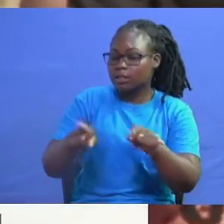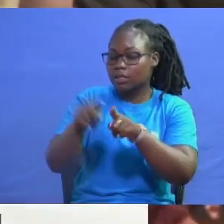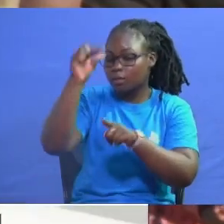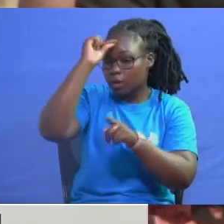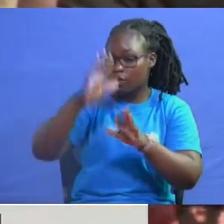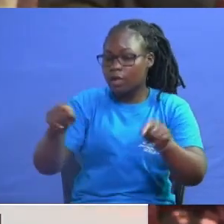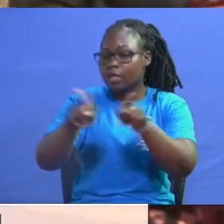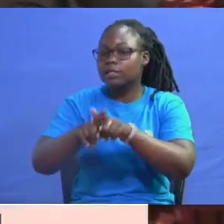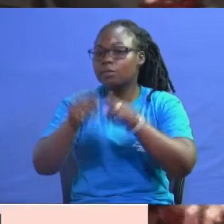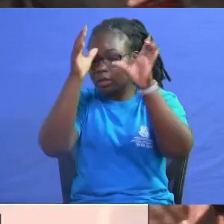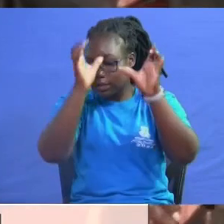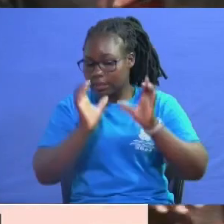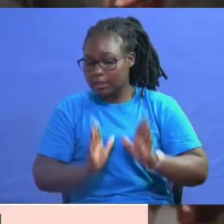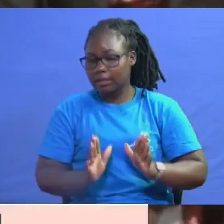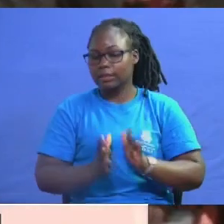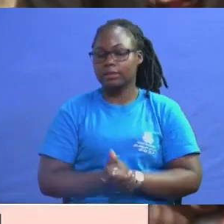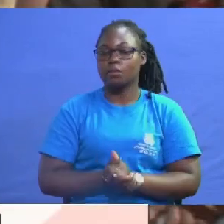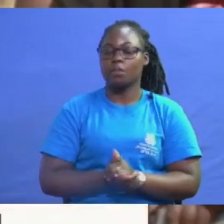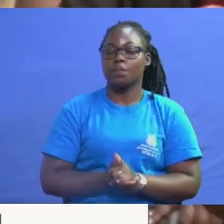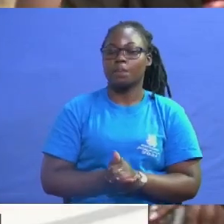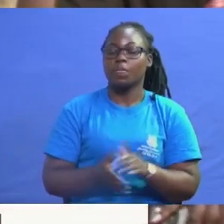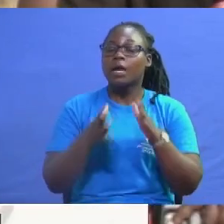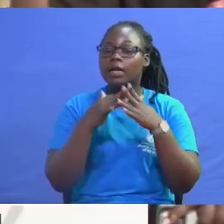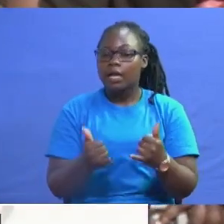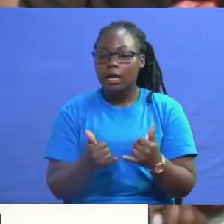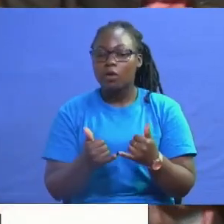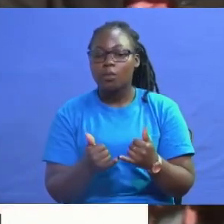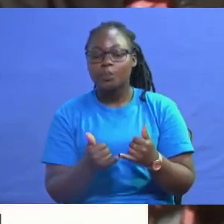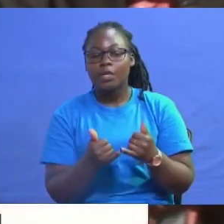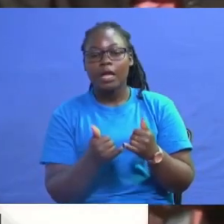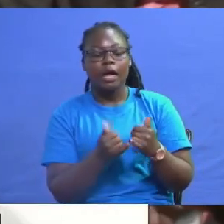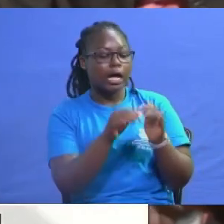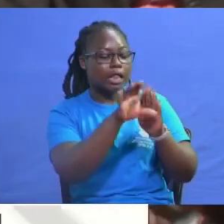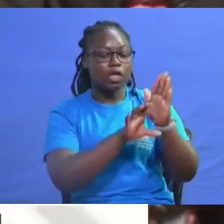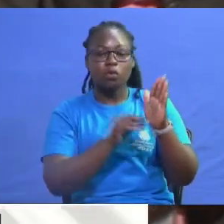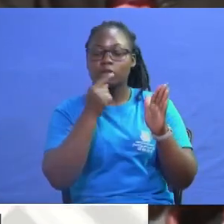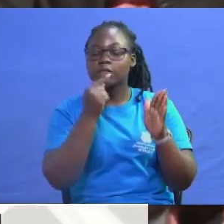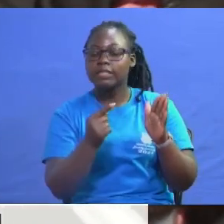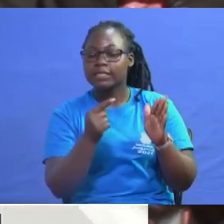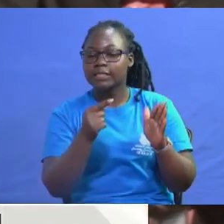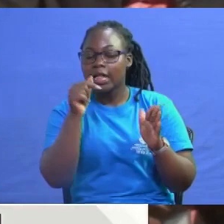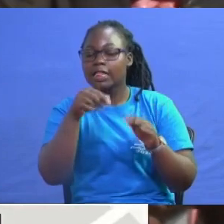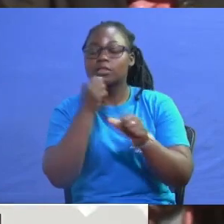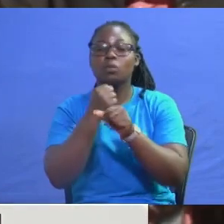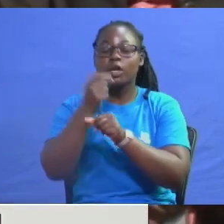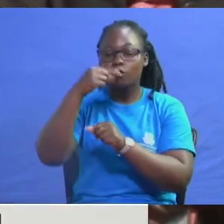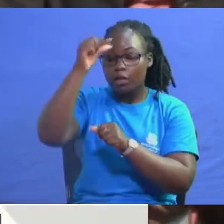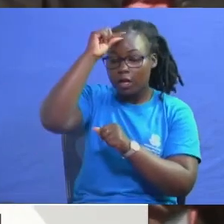na rais. Sasa, iko katiba inasema MP afanyia governor kazi.